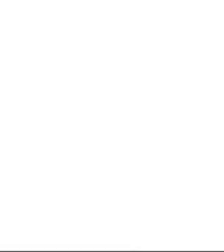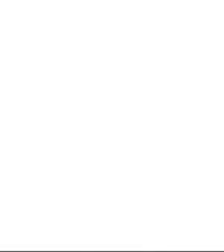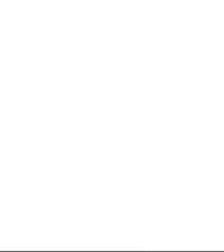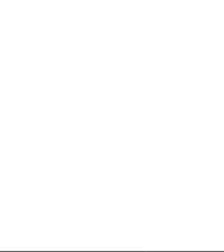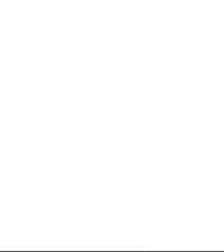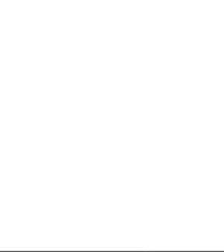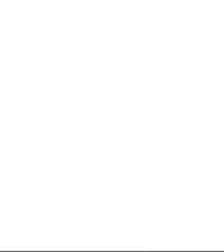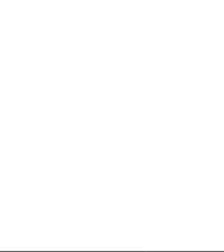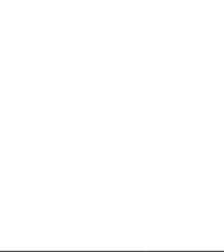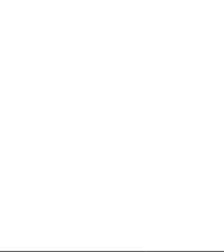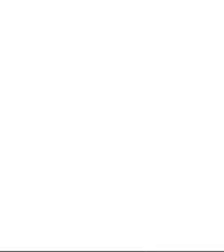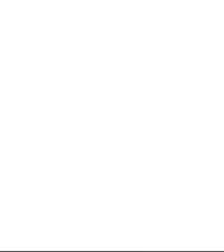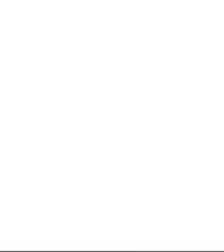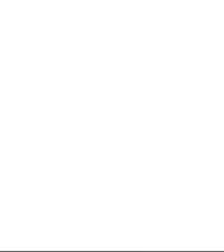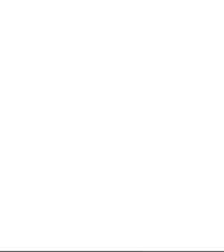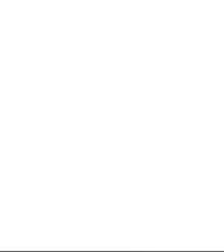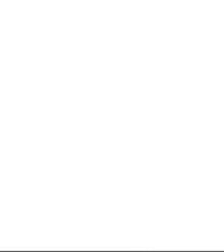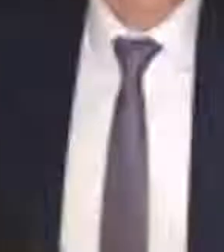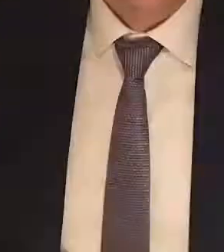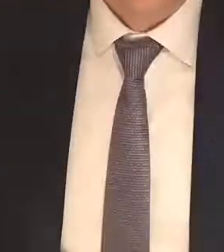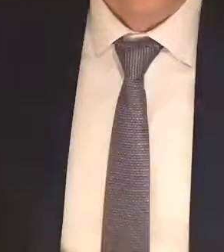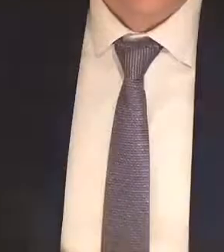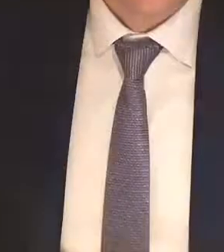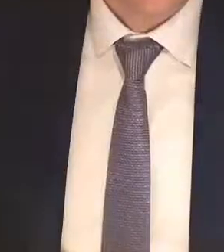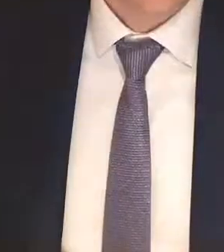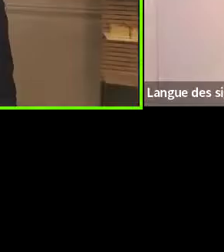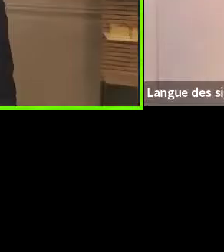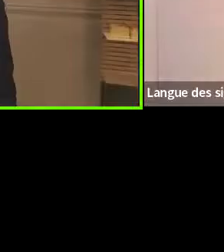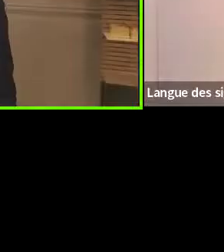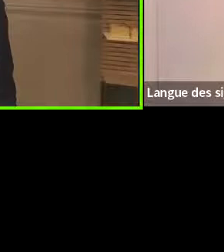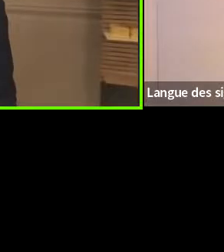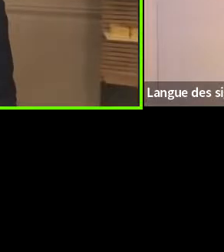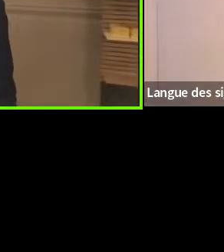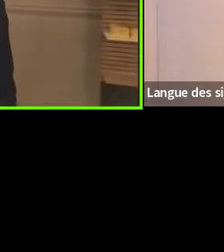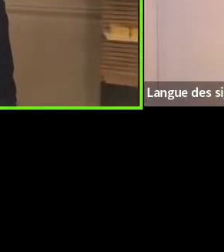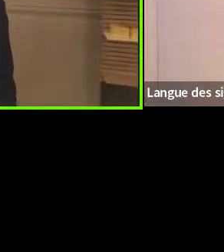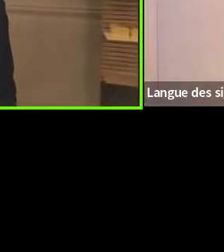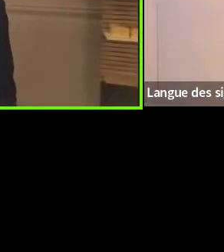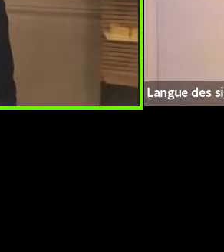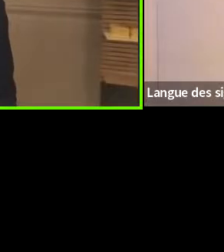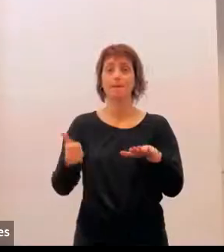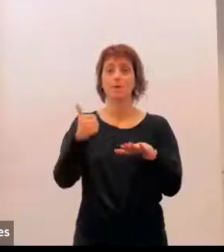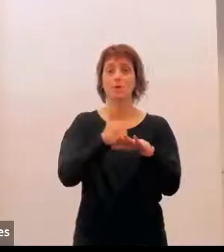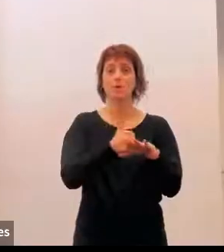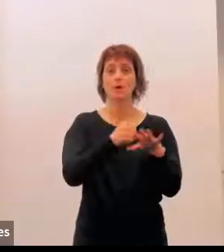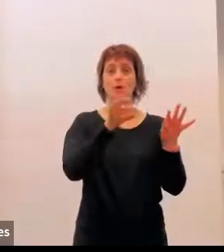Unanimité, merci. La mise à disposition d'un agent métropolitain.